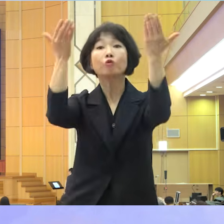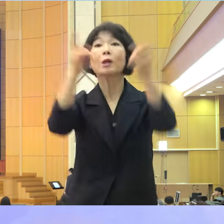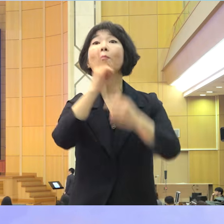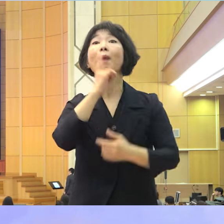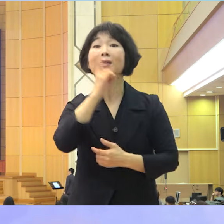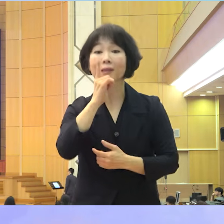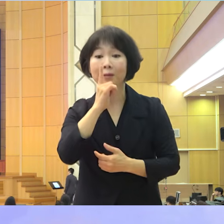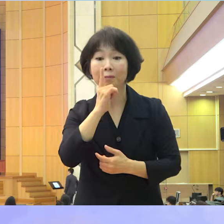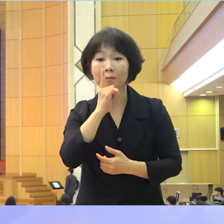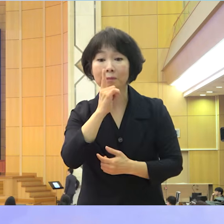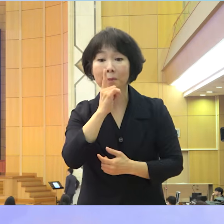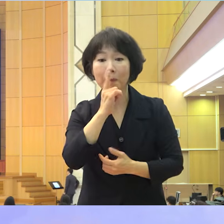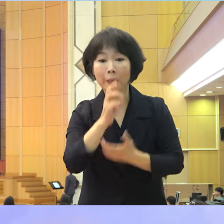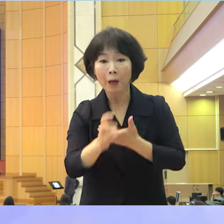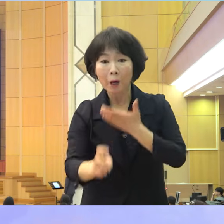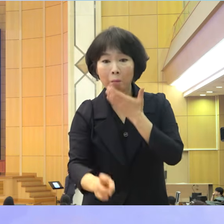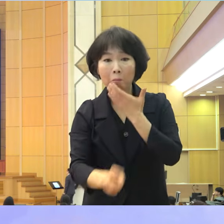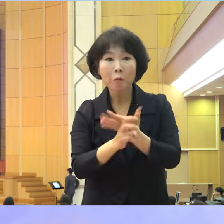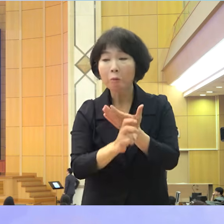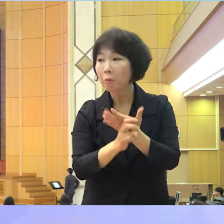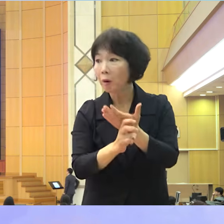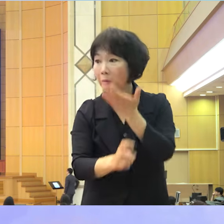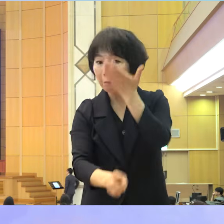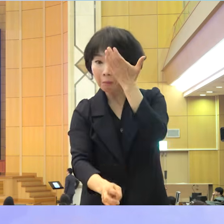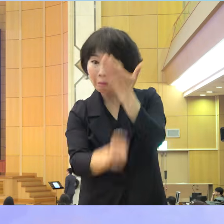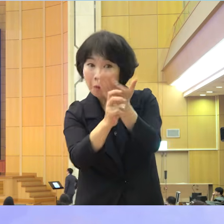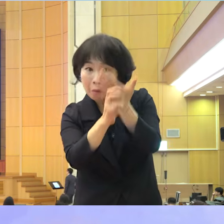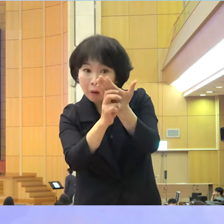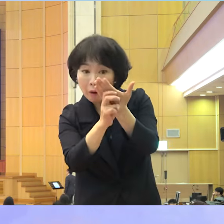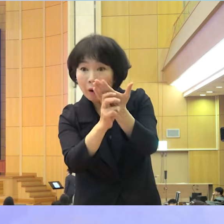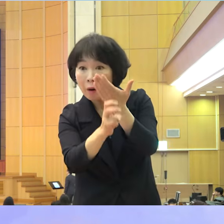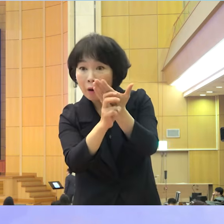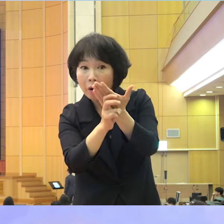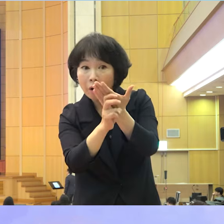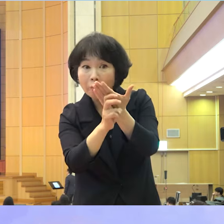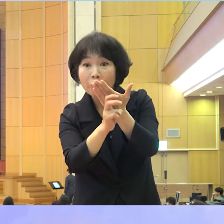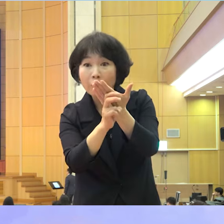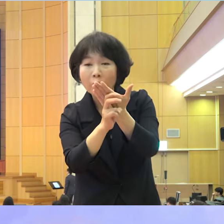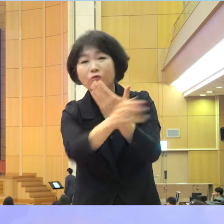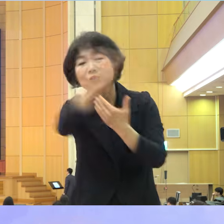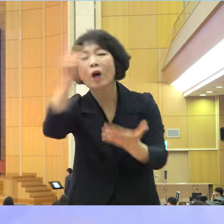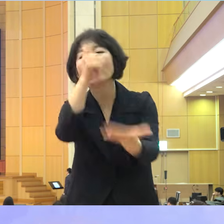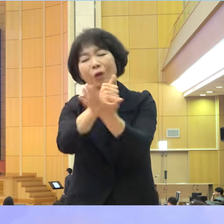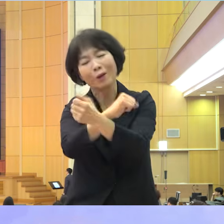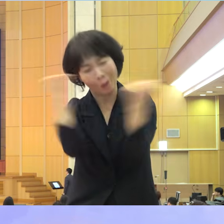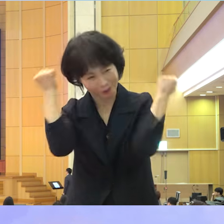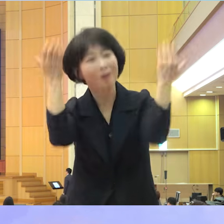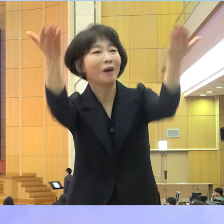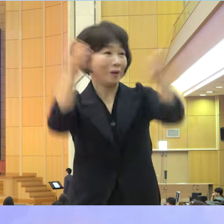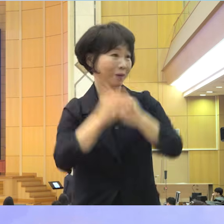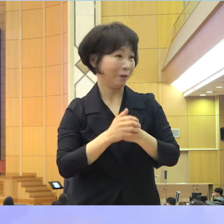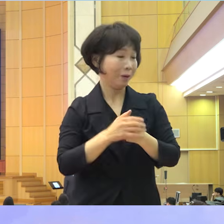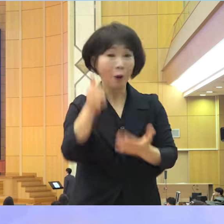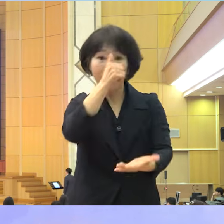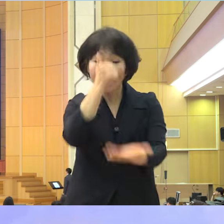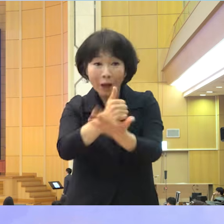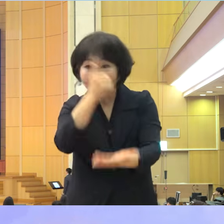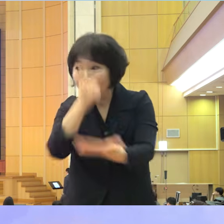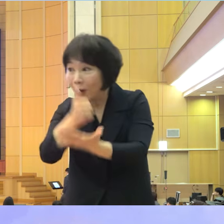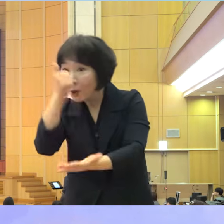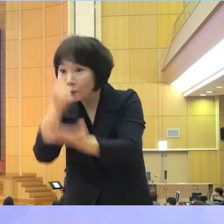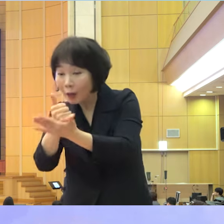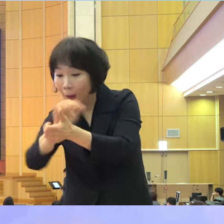말씀인데 불법이 사함을 받고 죄 사함 받고 이러대. 죄가